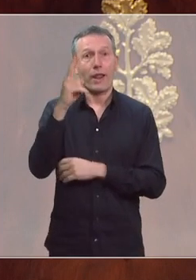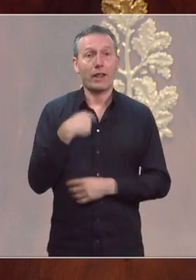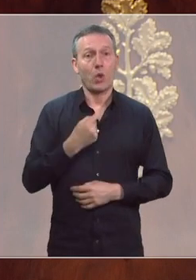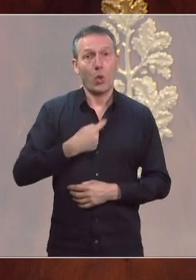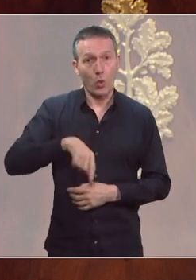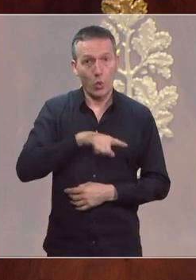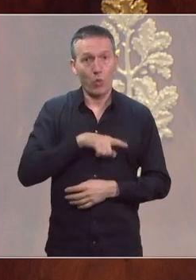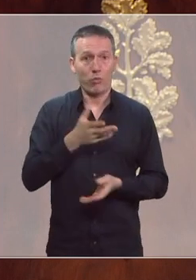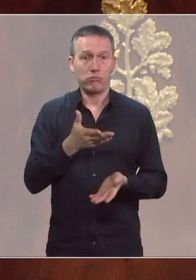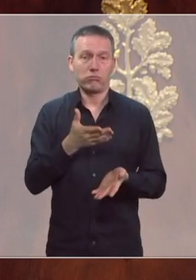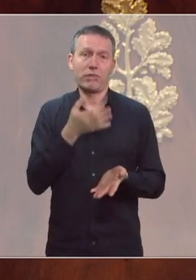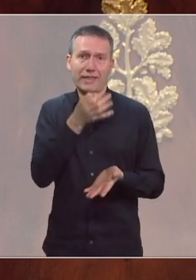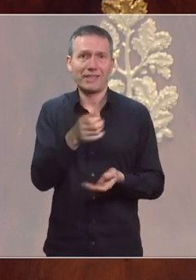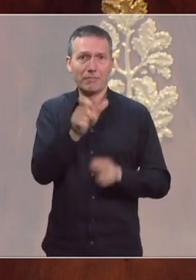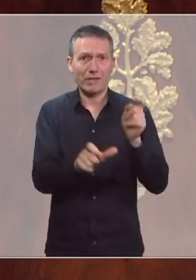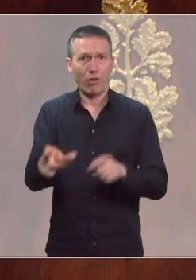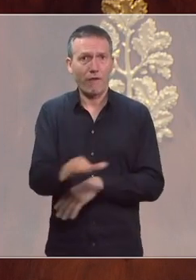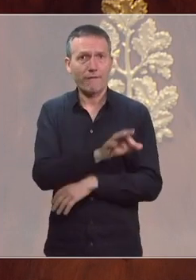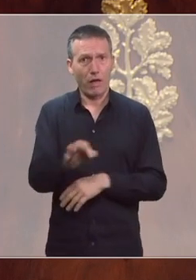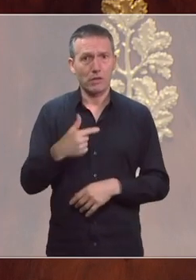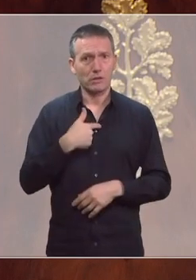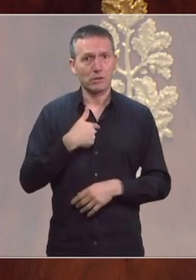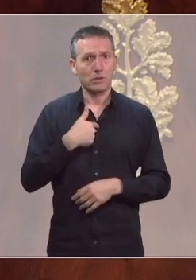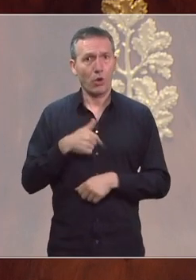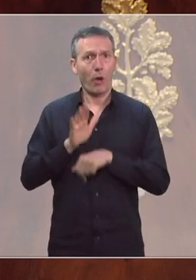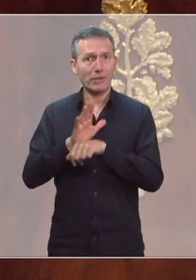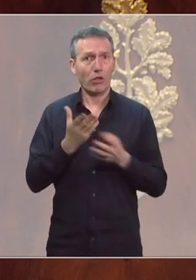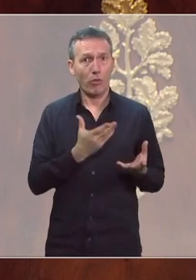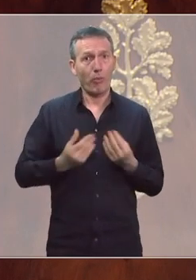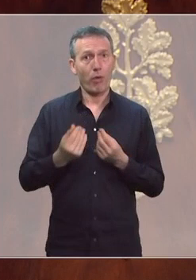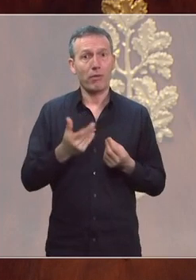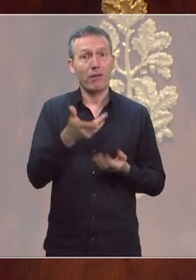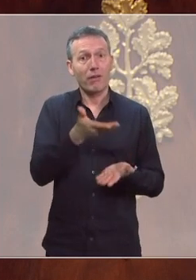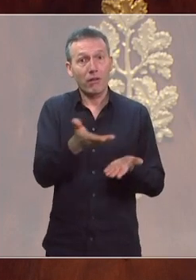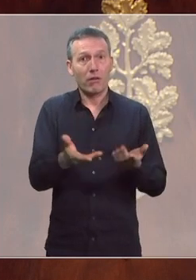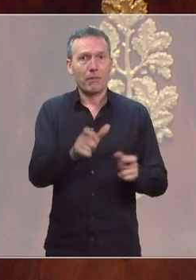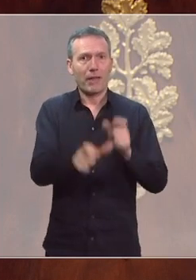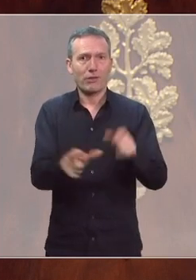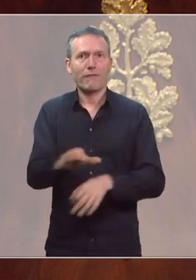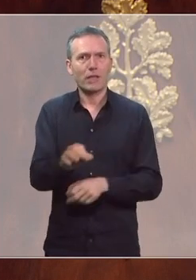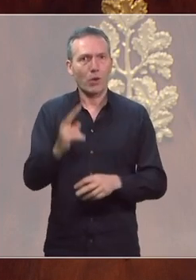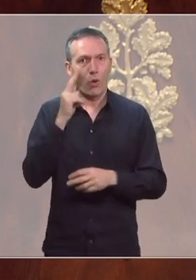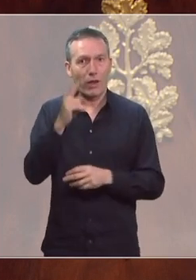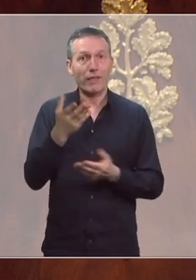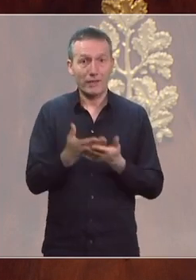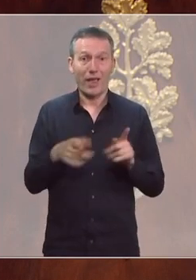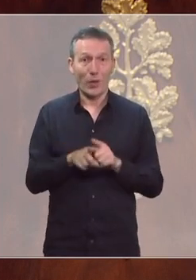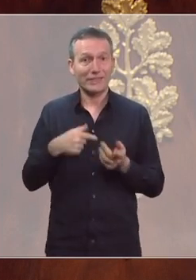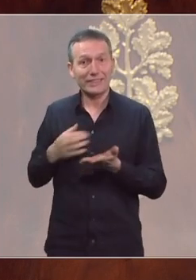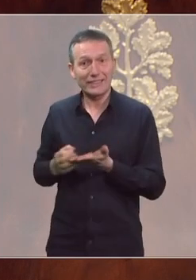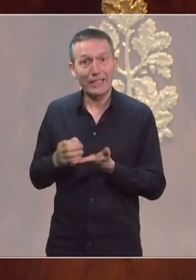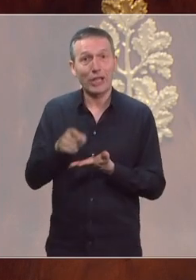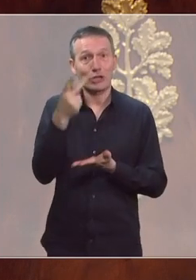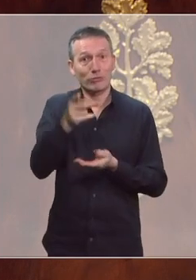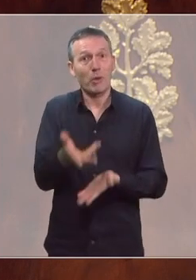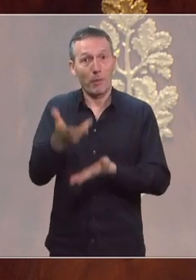devons aux Français en tant que représentants du peuple. L'honnêteté, c'est ce qui caractérise la stratégie de déconfinement que vous nous